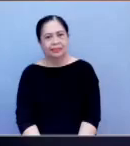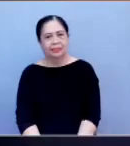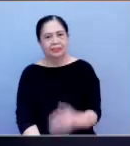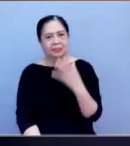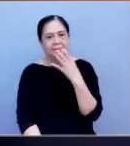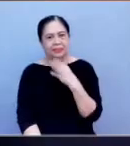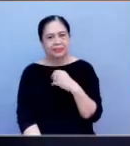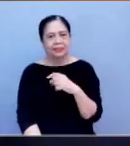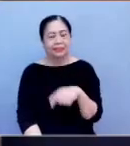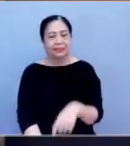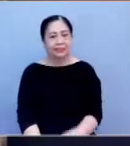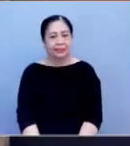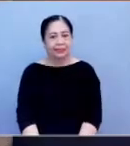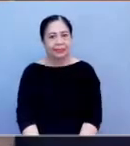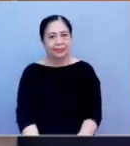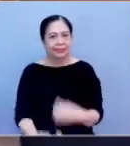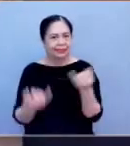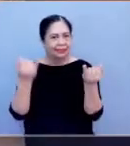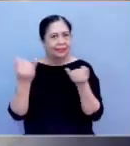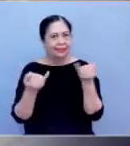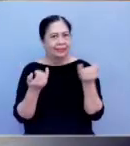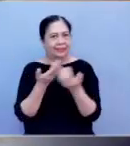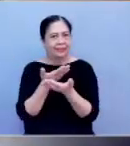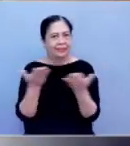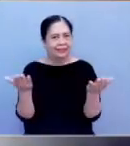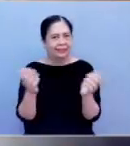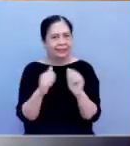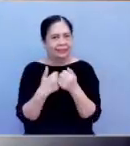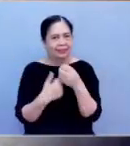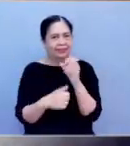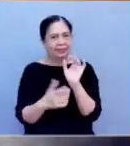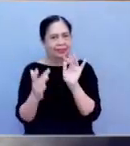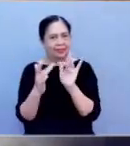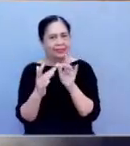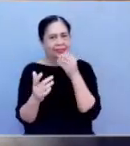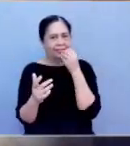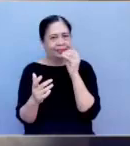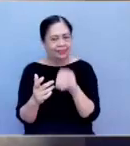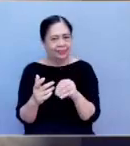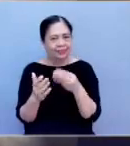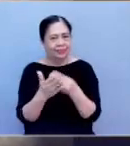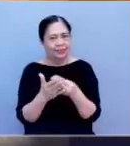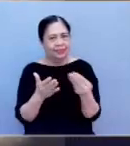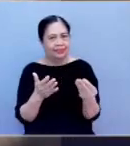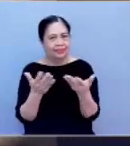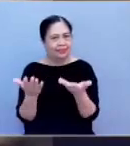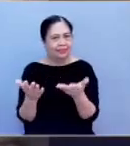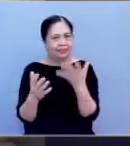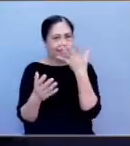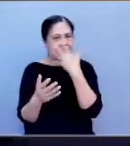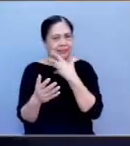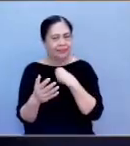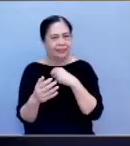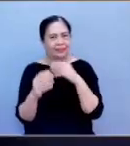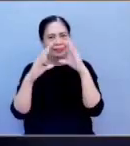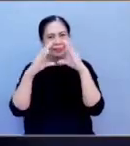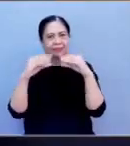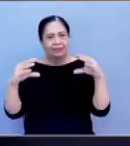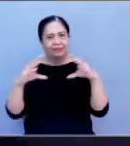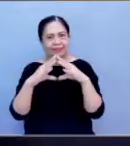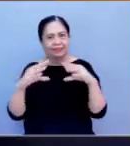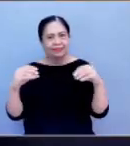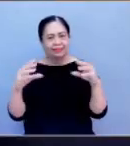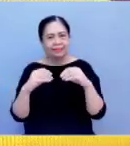Abby, yayain mo na sila at imbitahin mo na paano tayo makokontak kapag gusto mong bumili ng itong mga magagandang Christmas trees and Christmas wreath